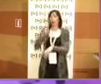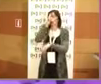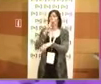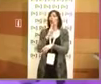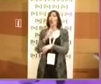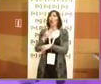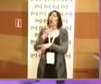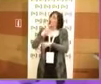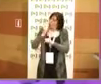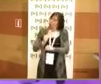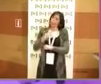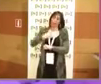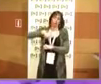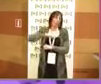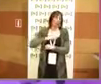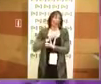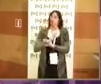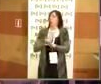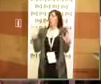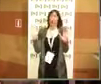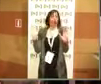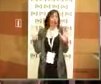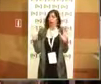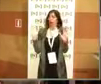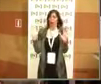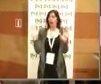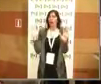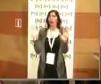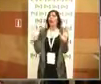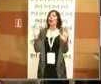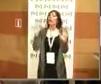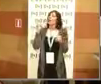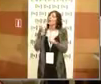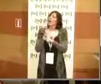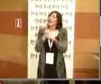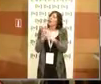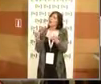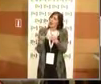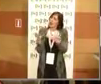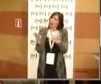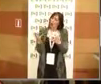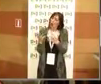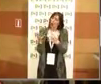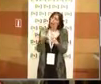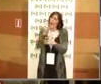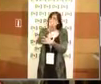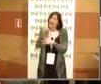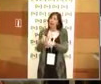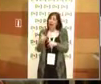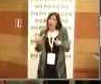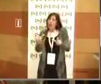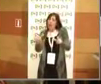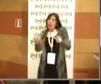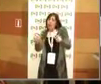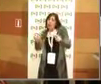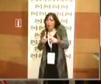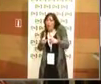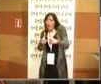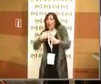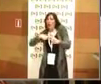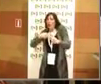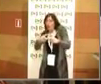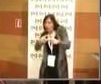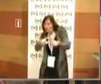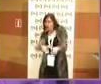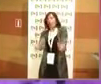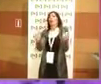svolgere solo noi, è il compito di rompere quella tenaglia che sta strangolando l'Italia. Ed è una tenaglia